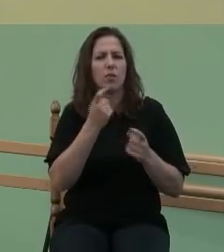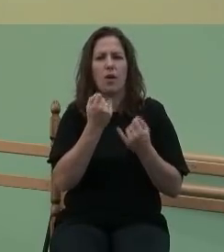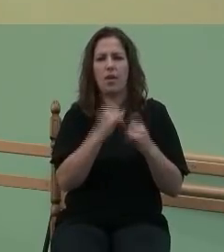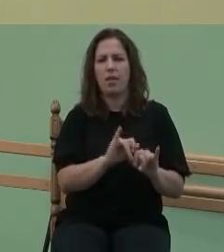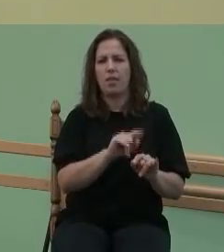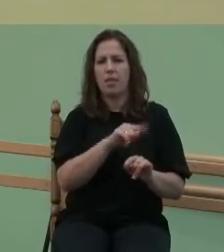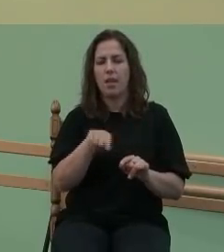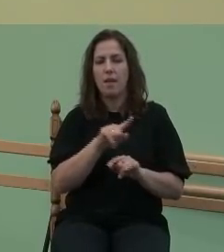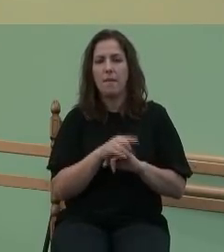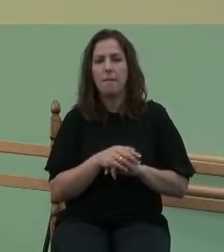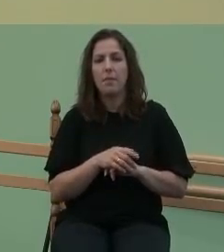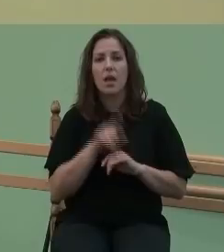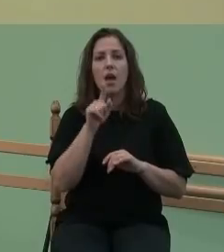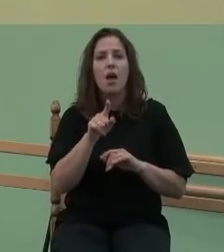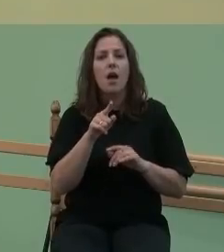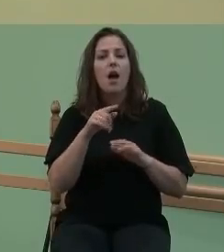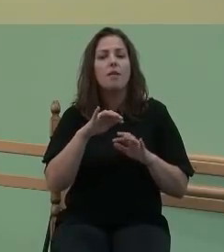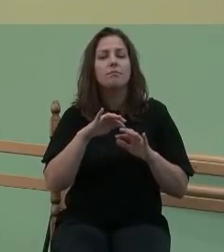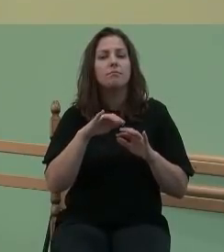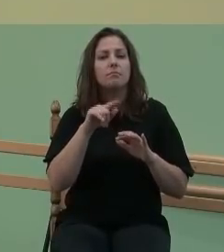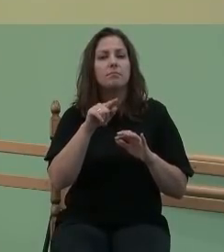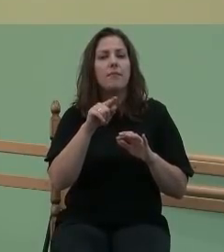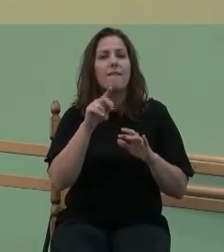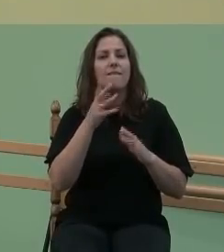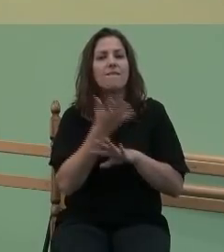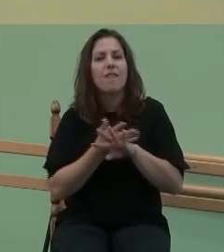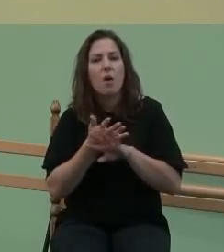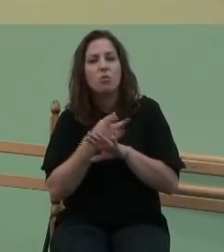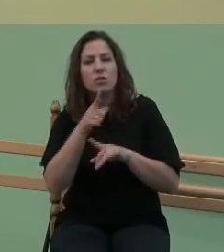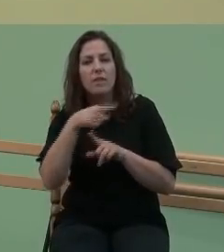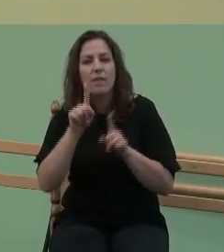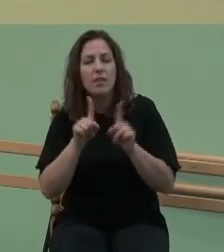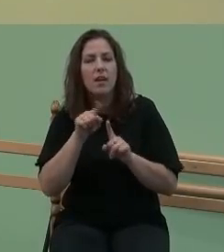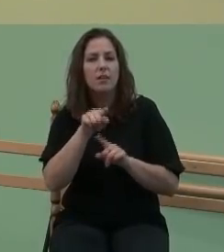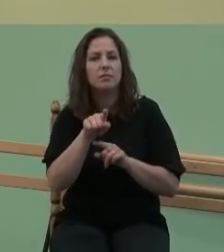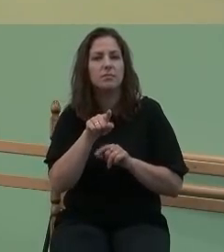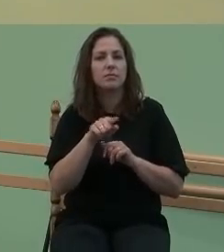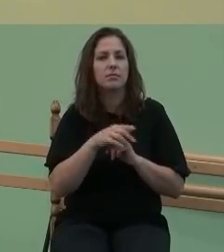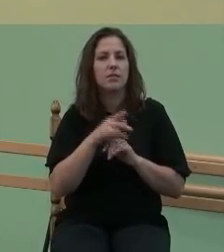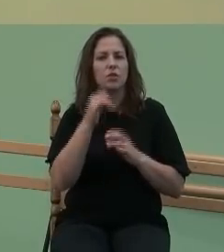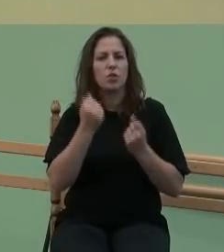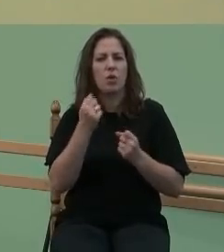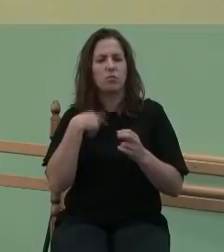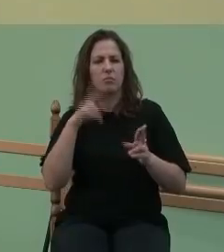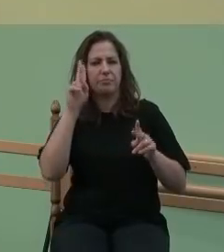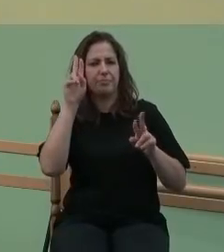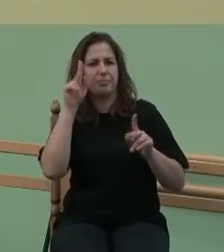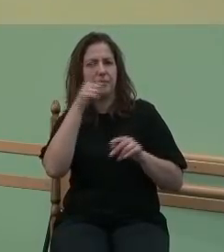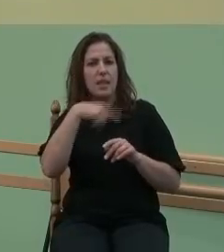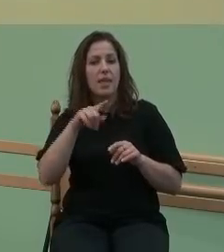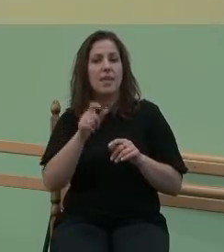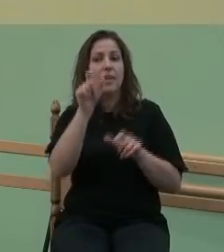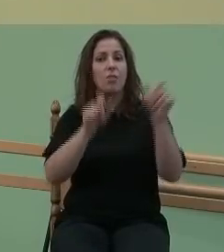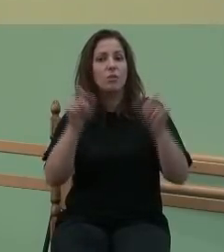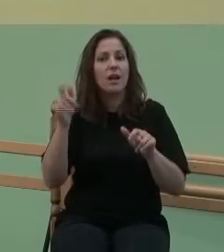również prawa. Obrazy, których prawdziwość lub fałszywość jest w gruncie rzeczy dla laika nieweryfikowalna, ponieważ jednostka